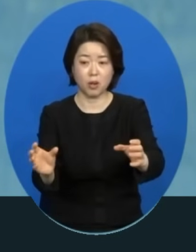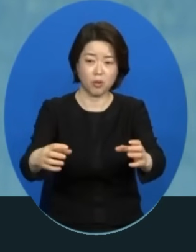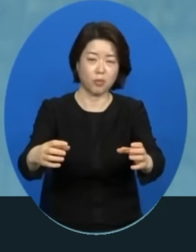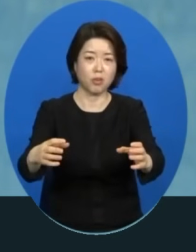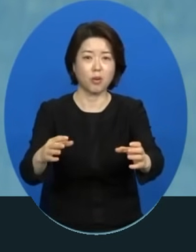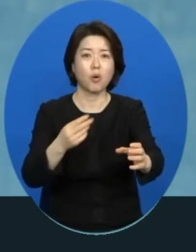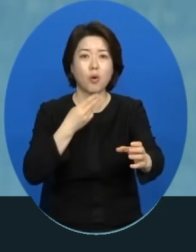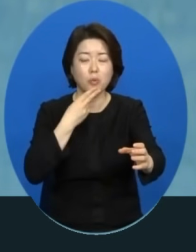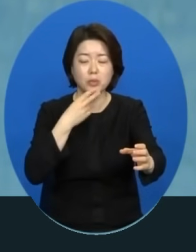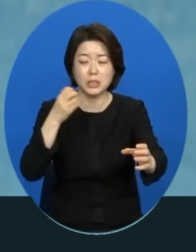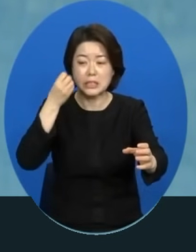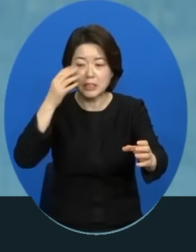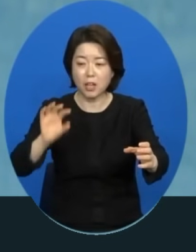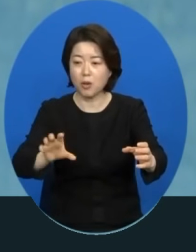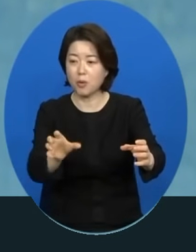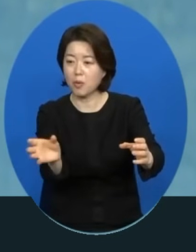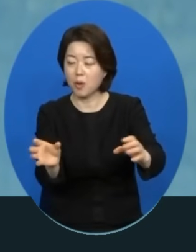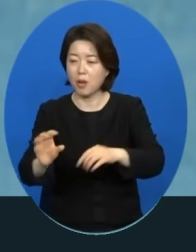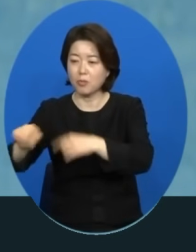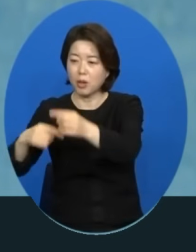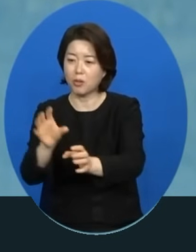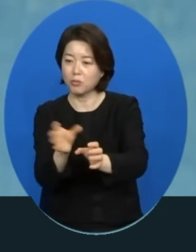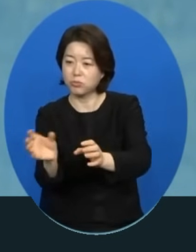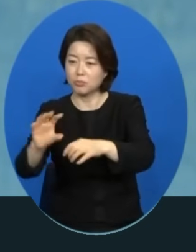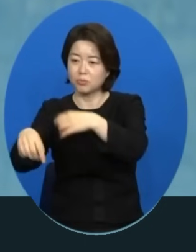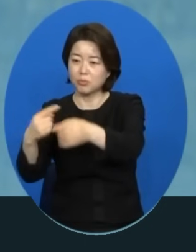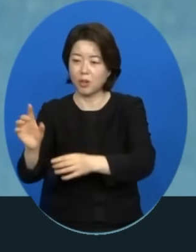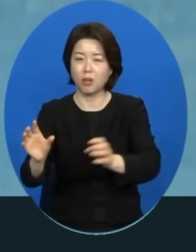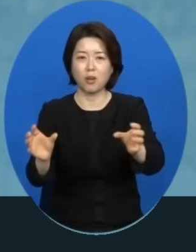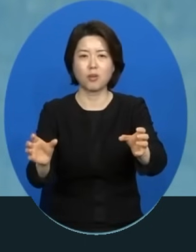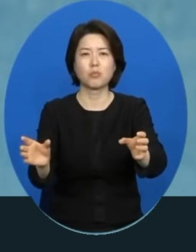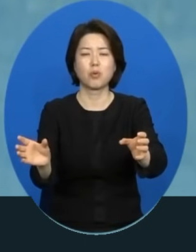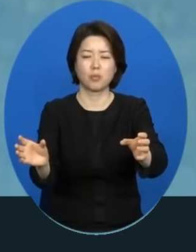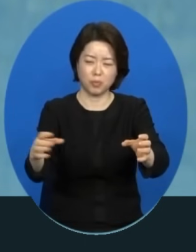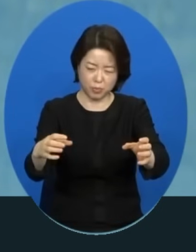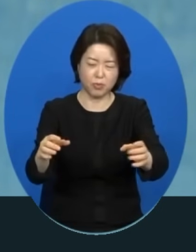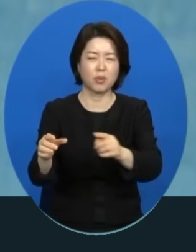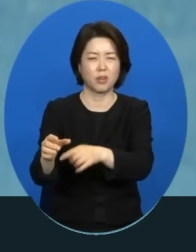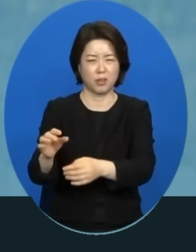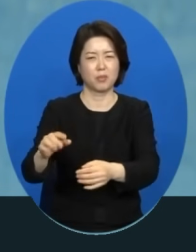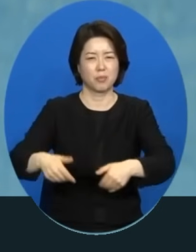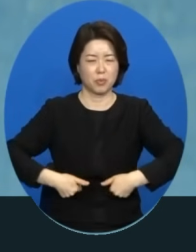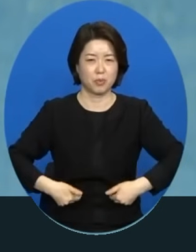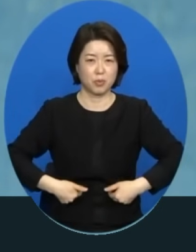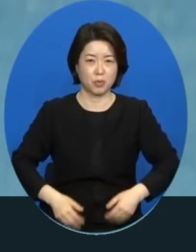거예요. 내 정렬의 문제, 내 우선순위의 문제, 하나님께 복종하는 문제.